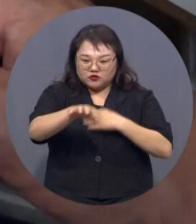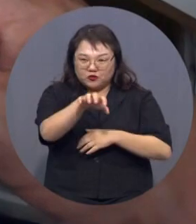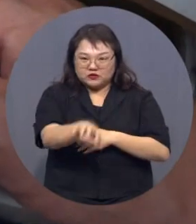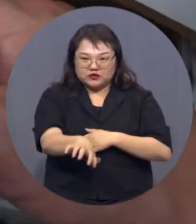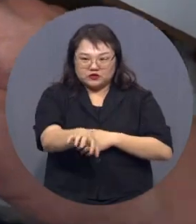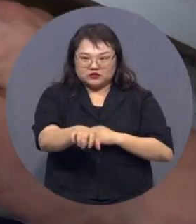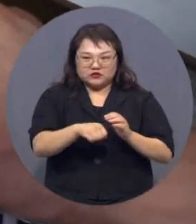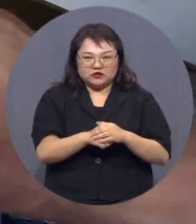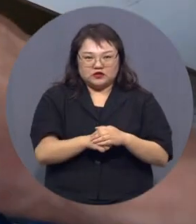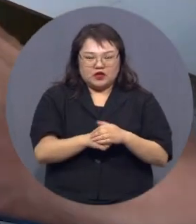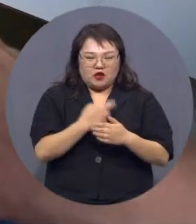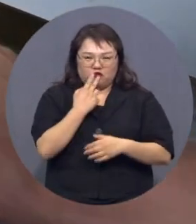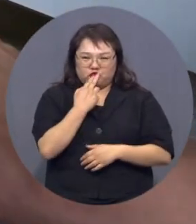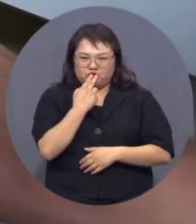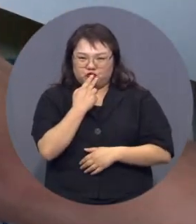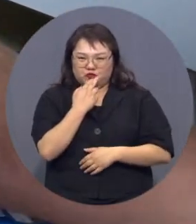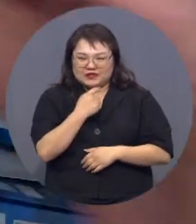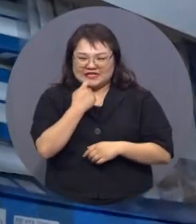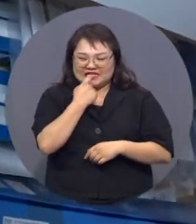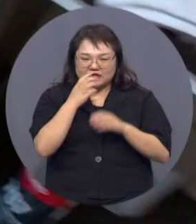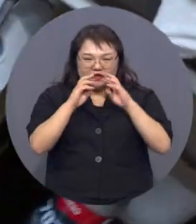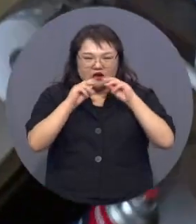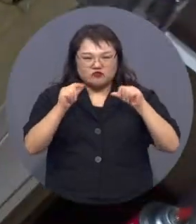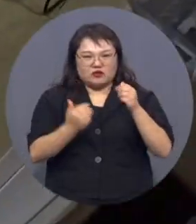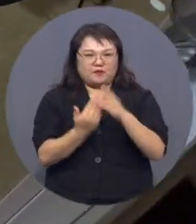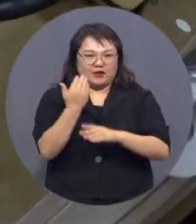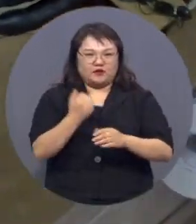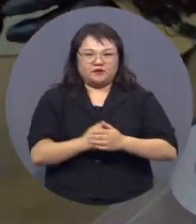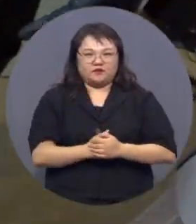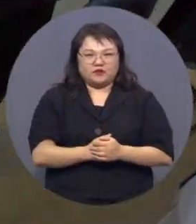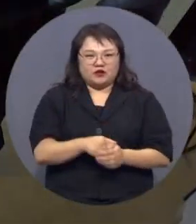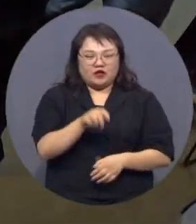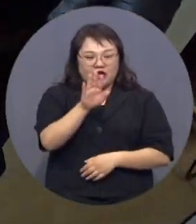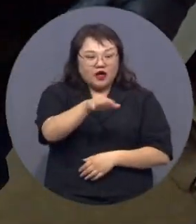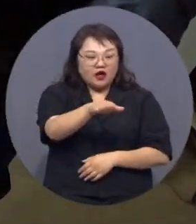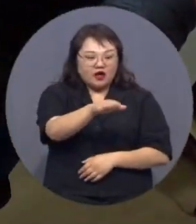안쪽에서 투명한 봉투에든 하얀 가루가 나옵니다 해양경찰이이